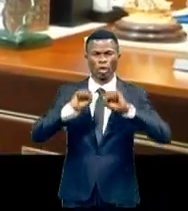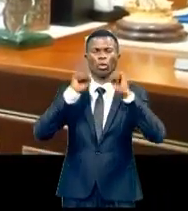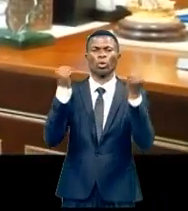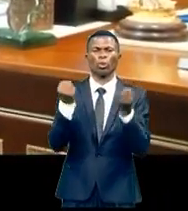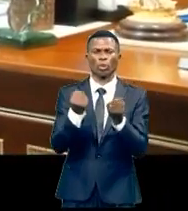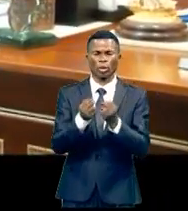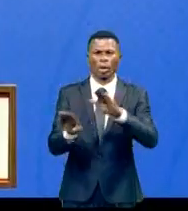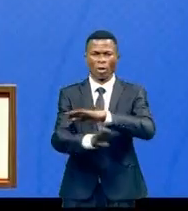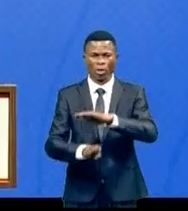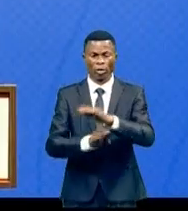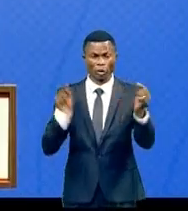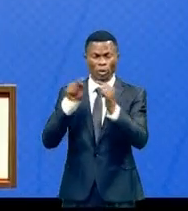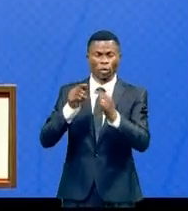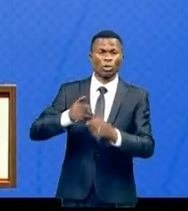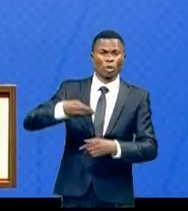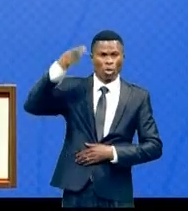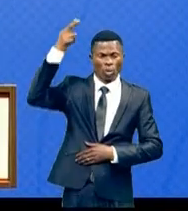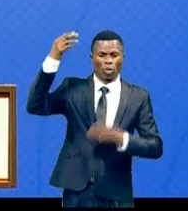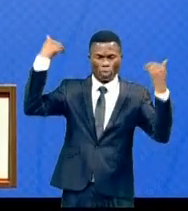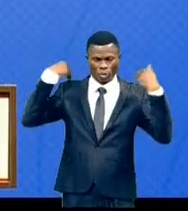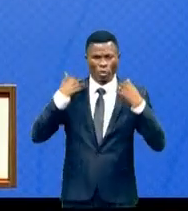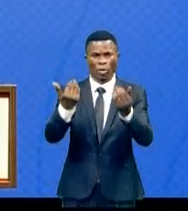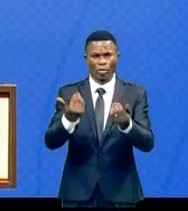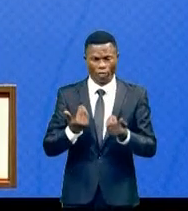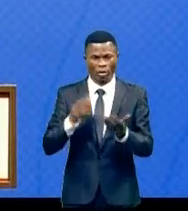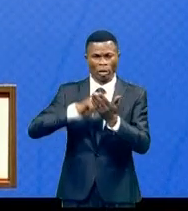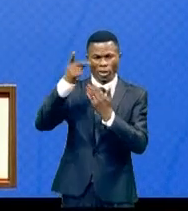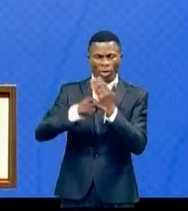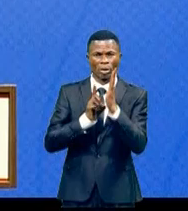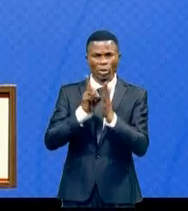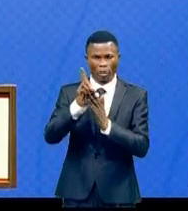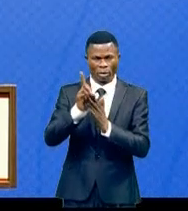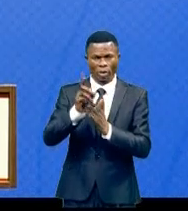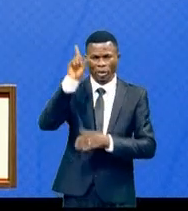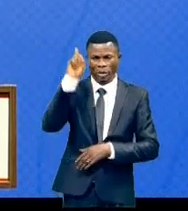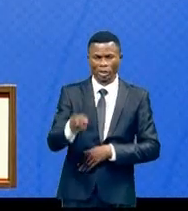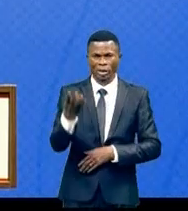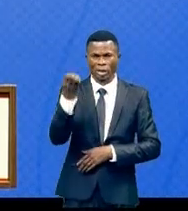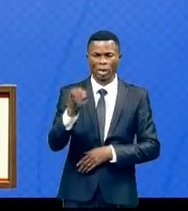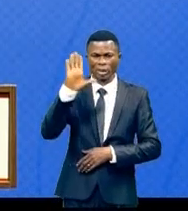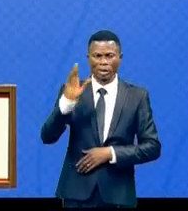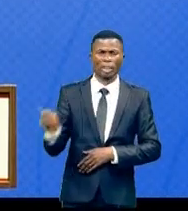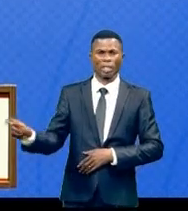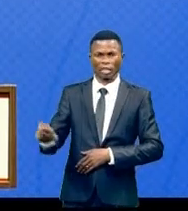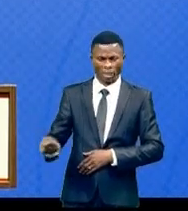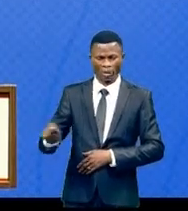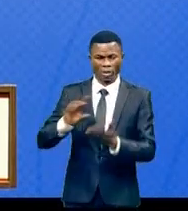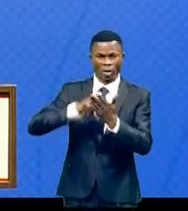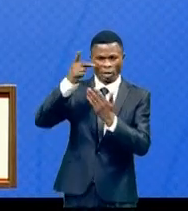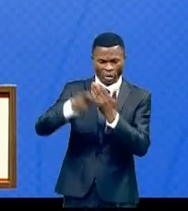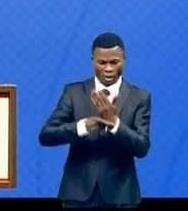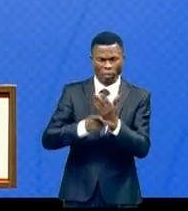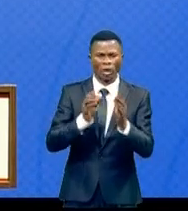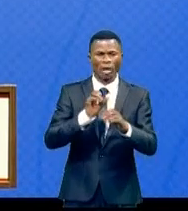la base au sommet tel que le veut le plan de développement de 145 territoires. Ces plans